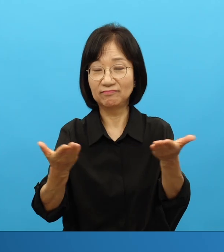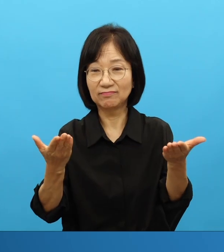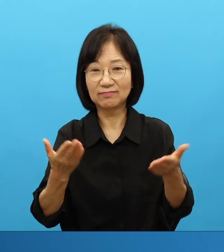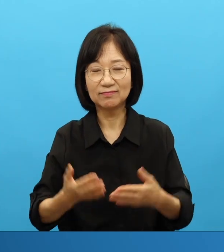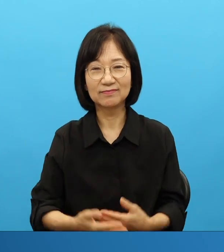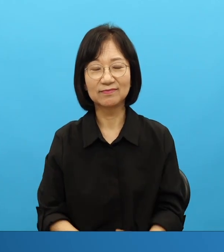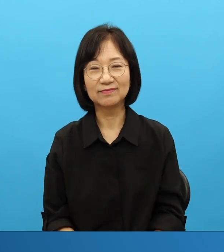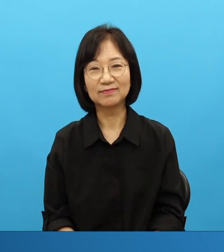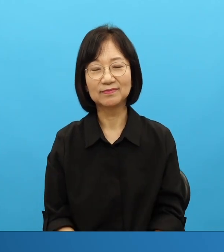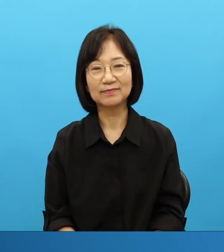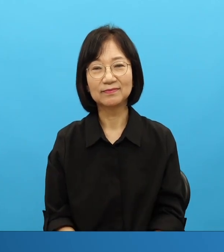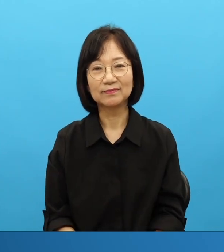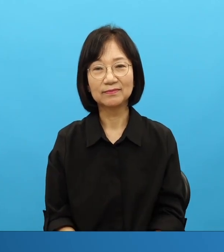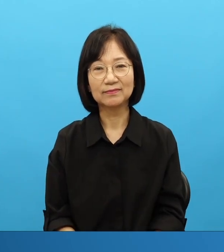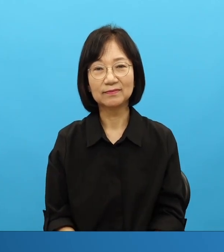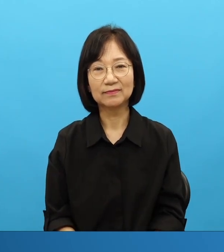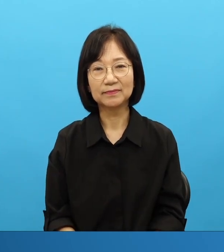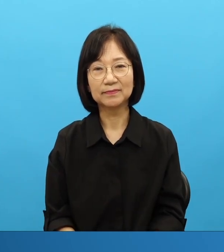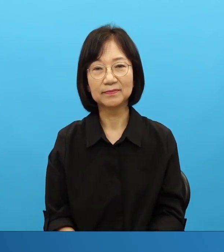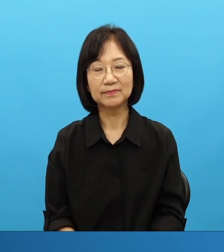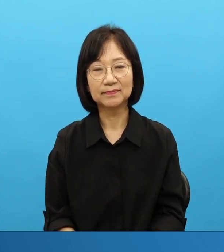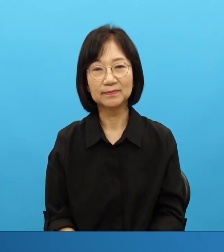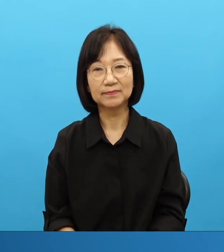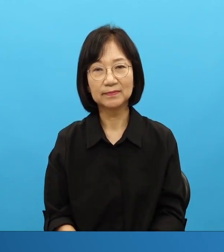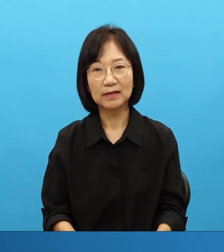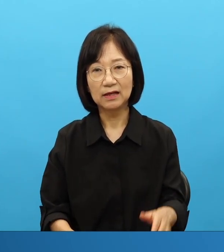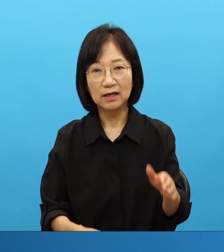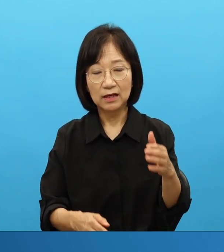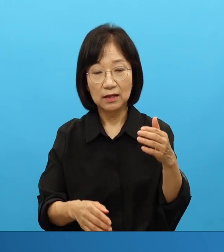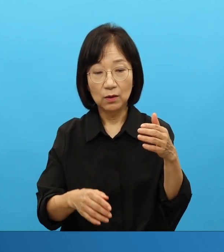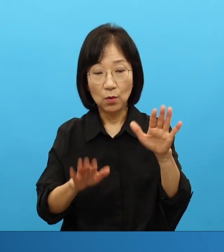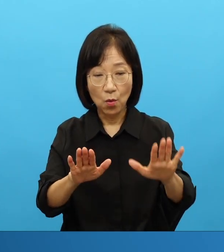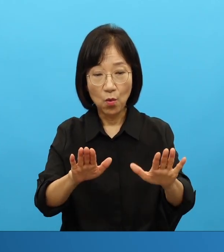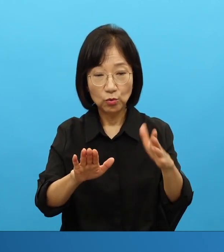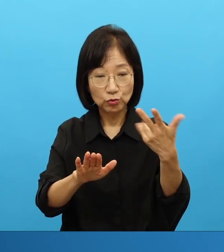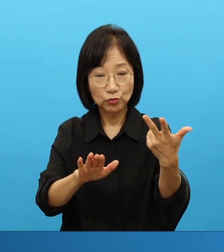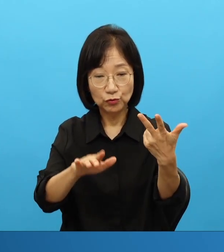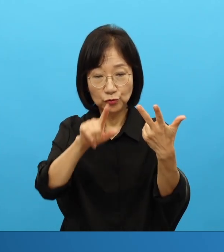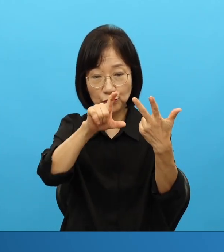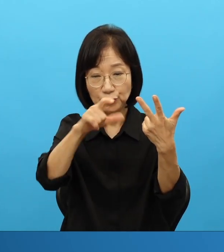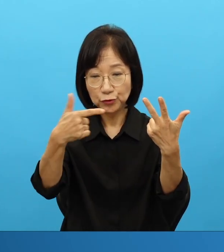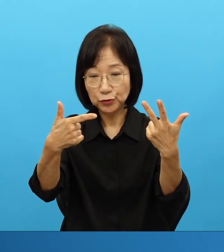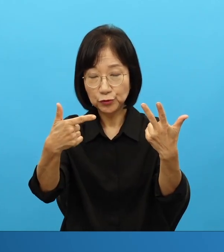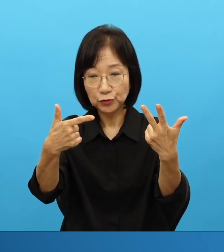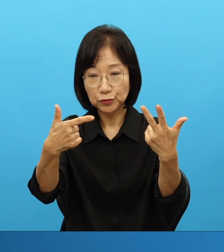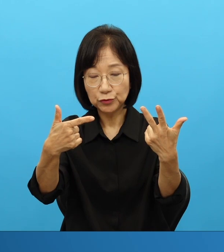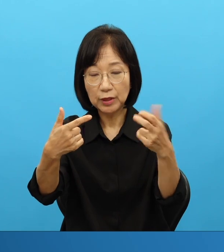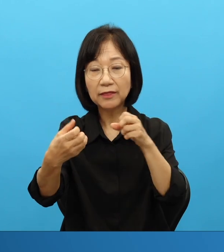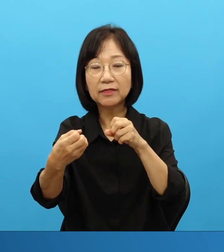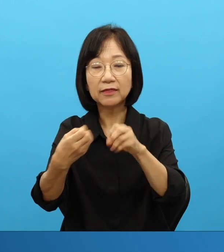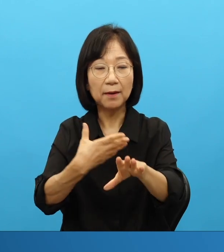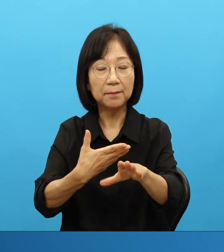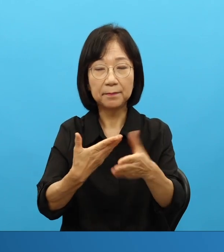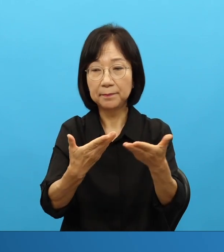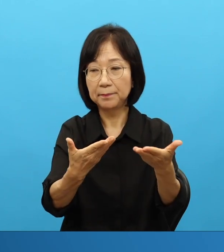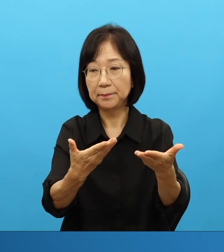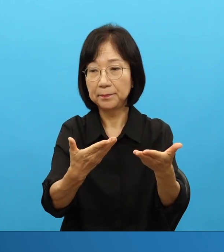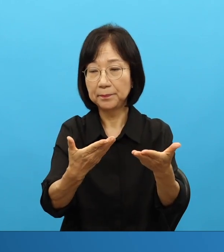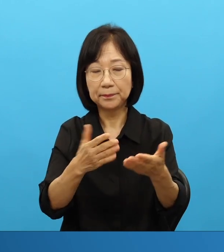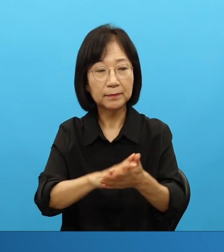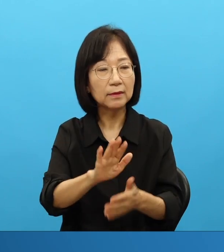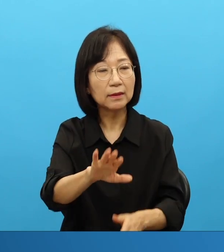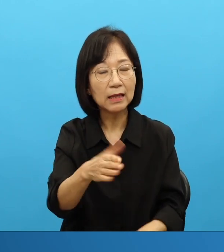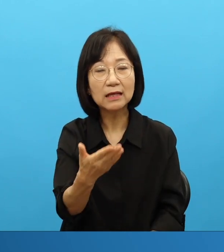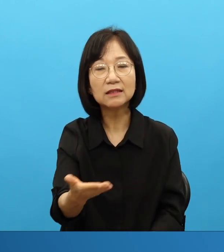so hurting because of this, he spoke of this. 6절에 답을 제시하고 있습니다. And he says in verse 6, the answer.